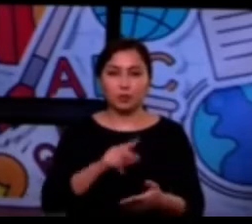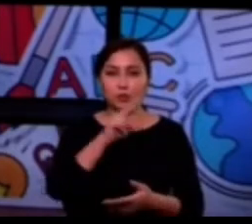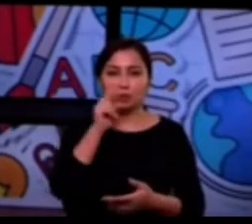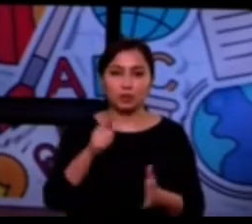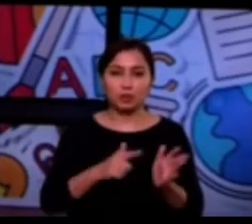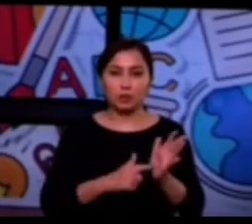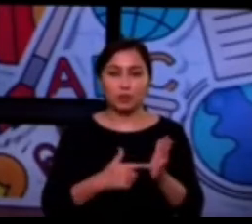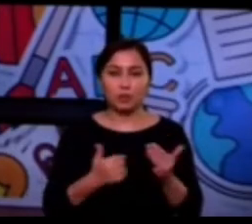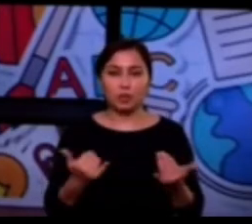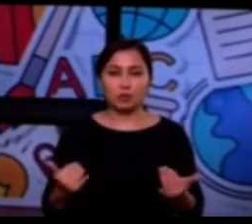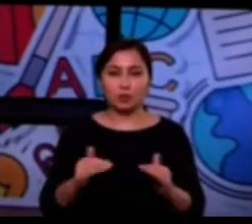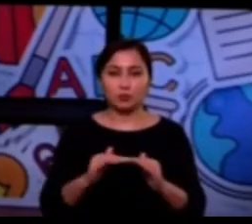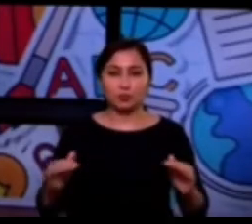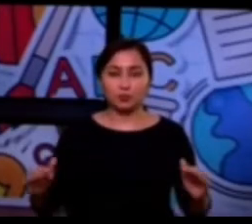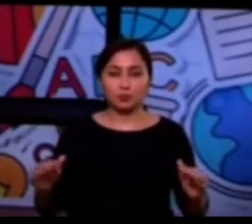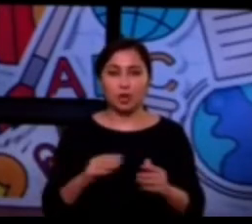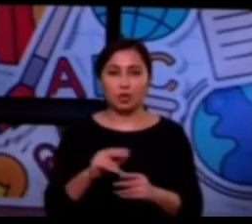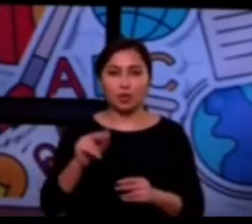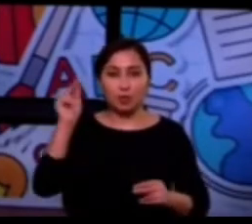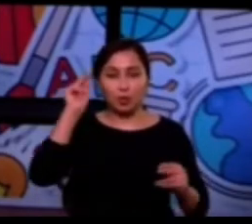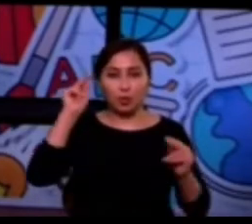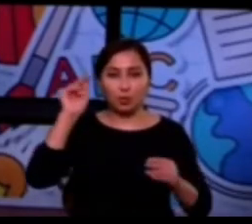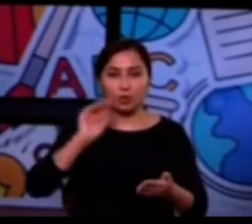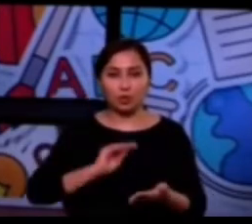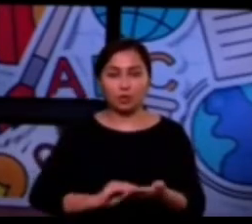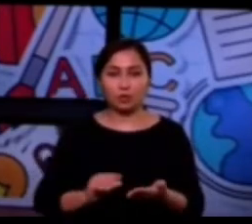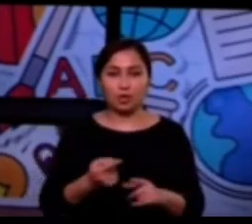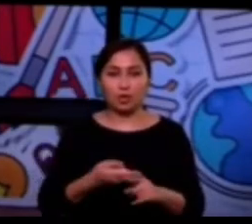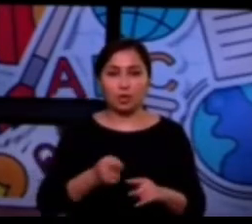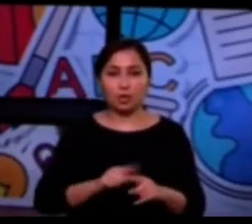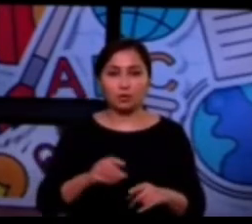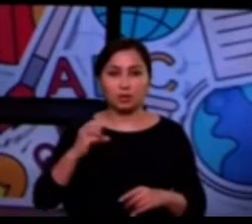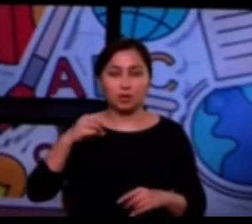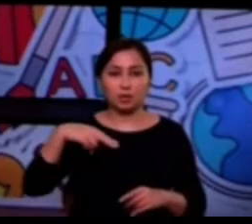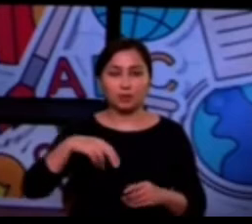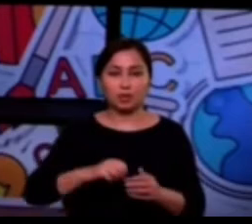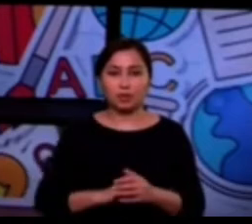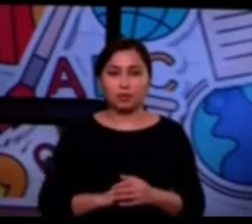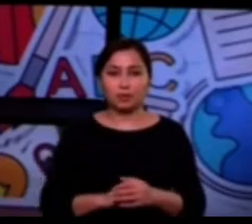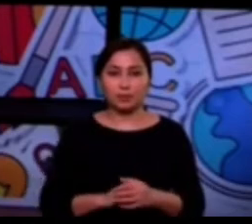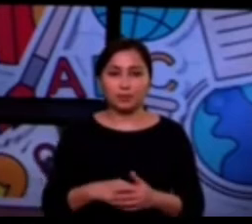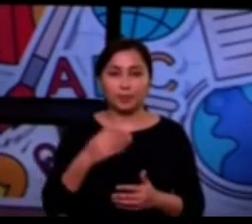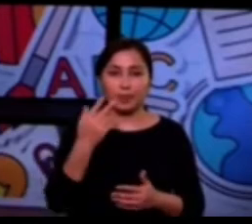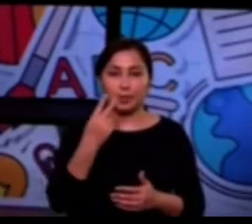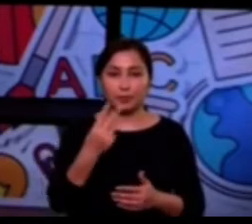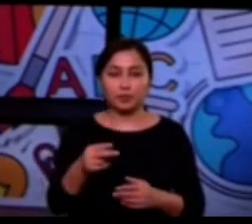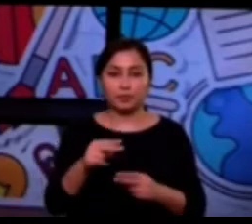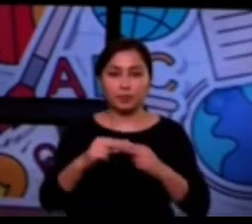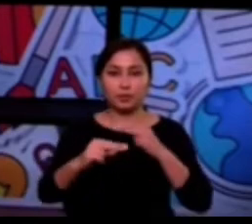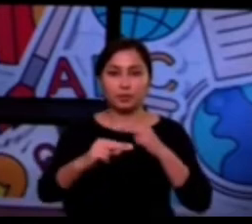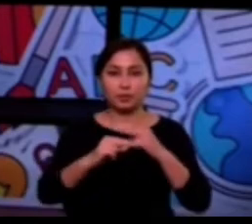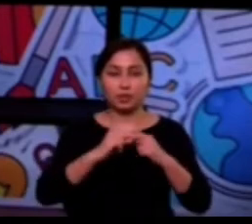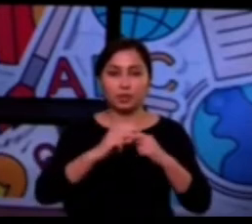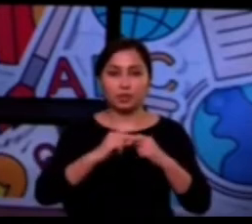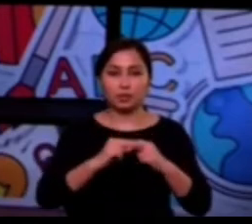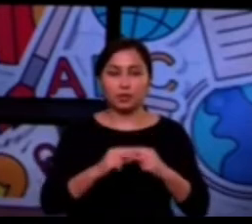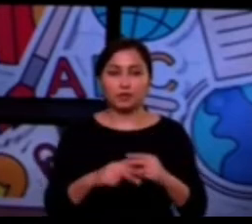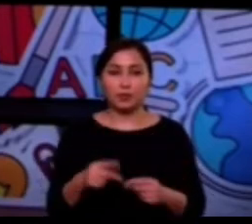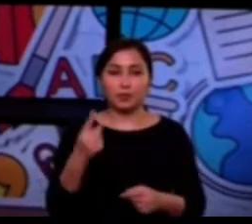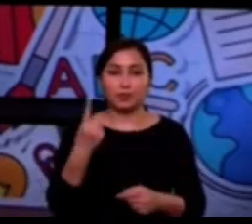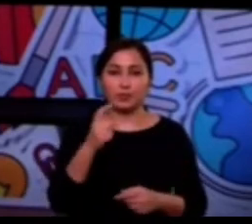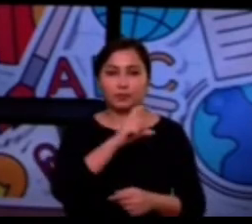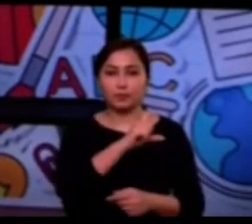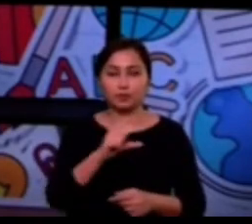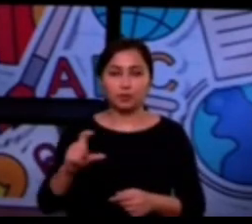Сегодня, ребятки, мы будем учиться писать эти элементы. Посмотрите внимательно на